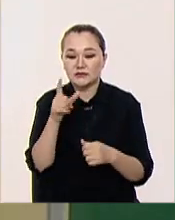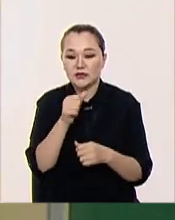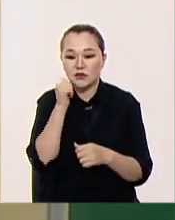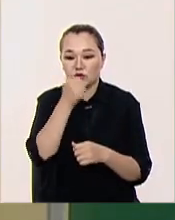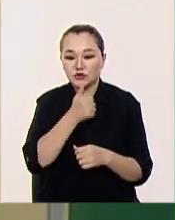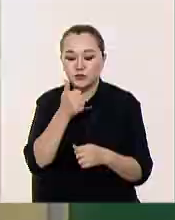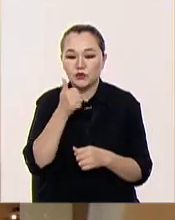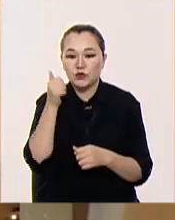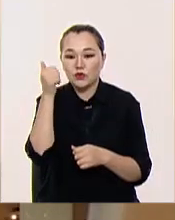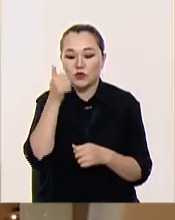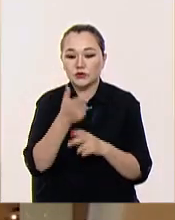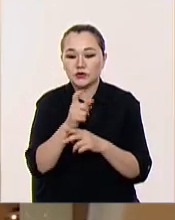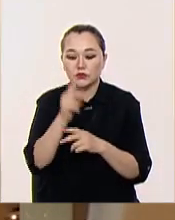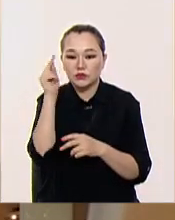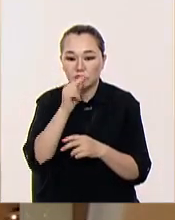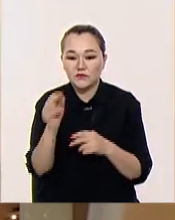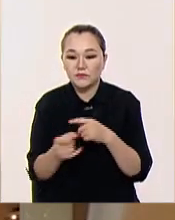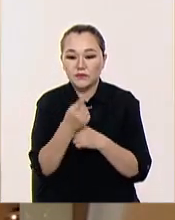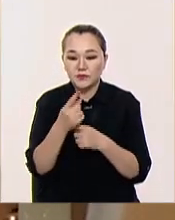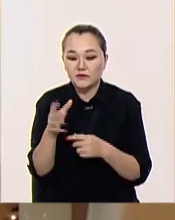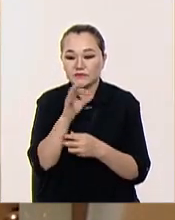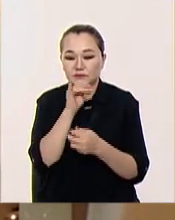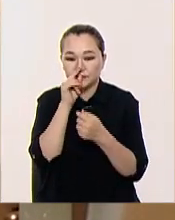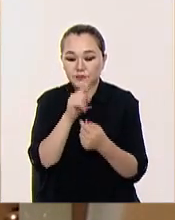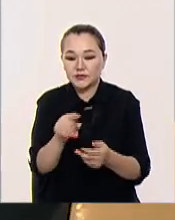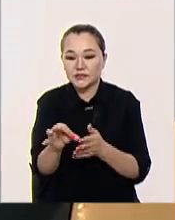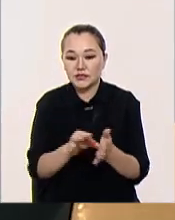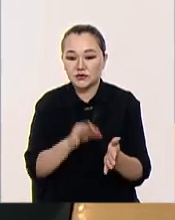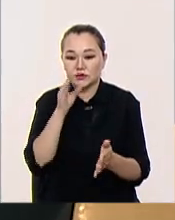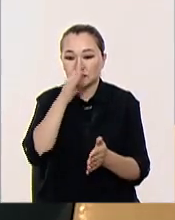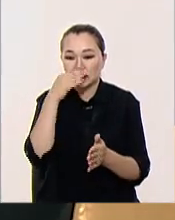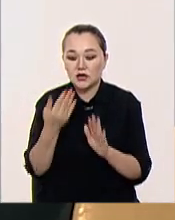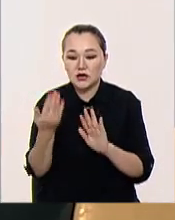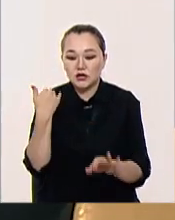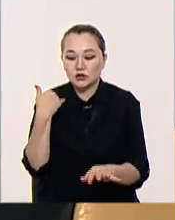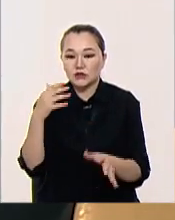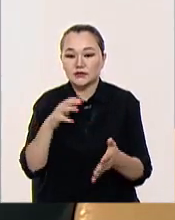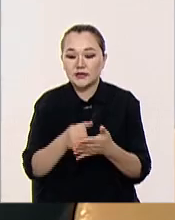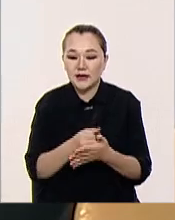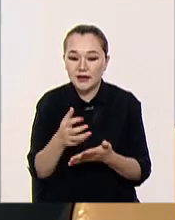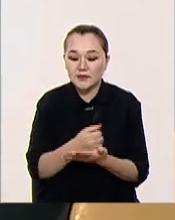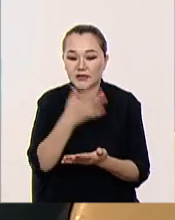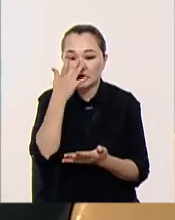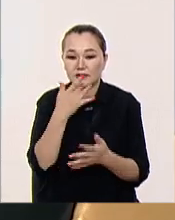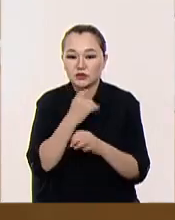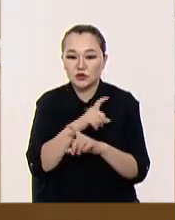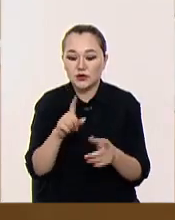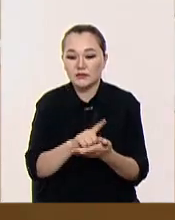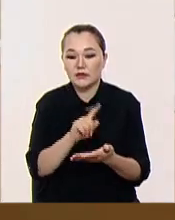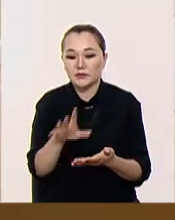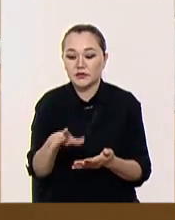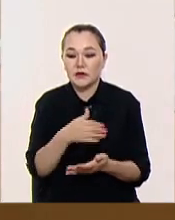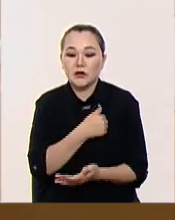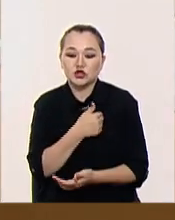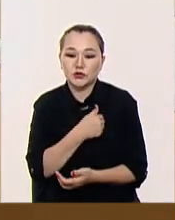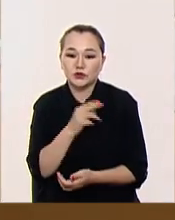году. Однако нововведение вызвало резкий протест родителей. Ранее они уже добились, что летняя школа стала не обязательной, а по желанию.